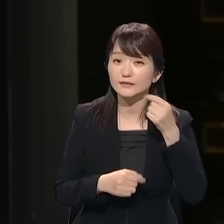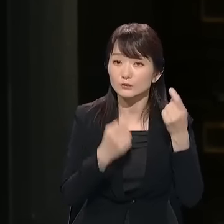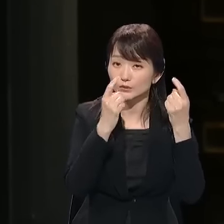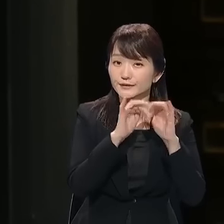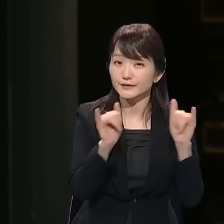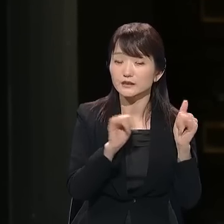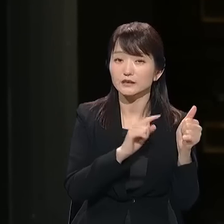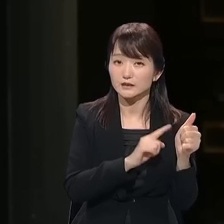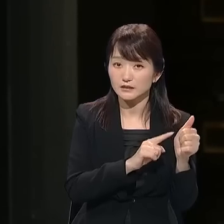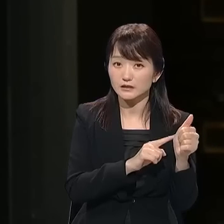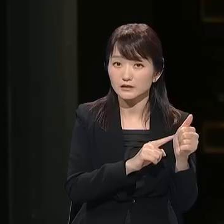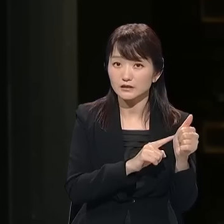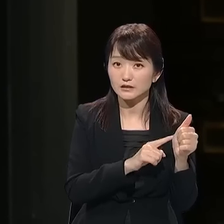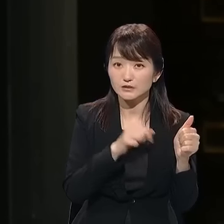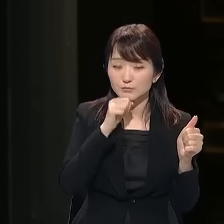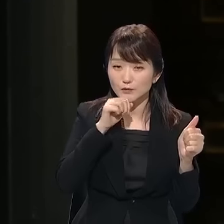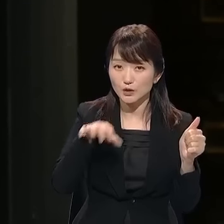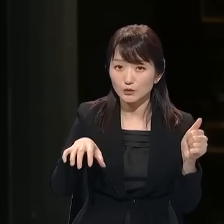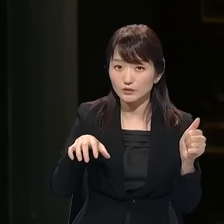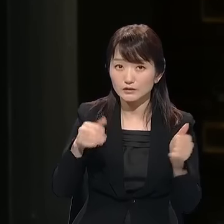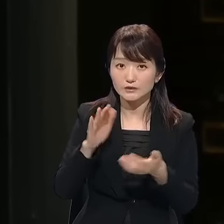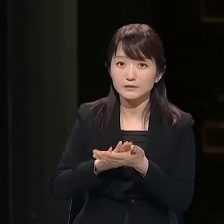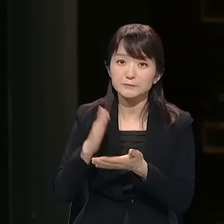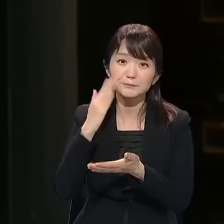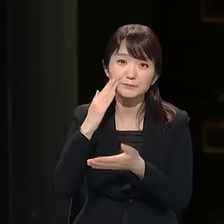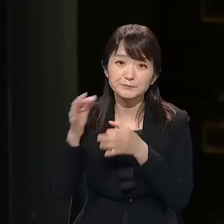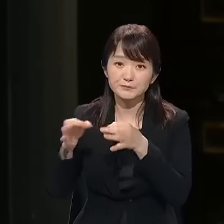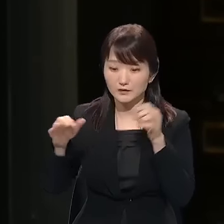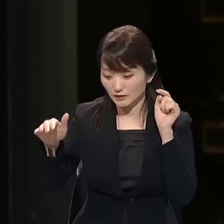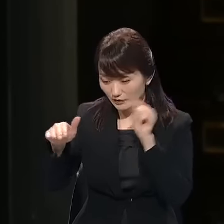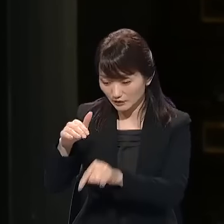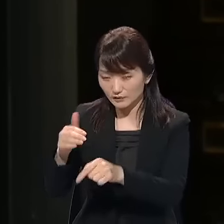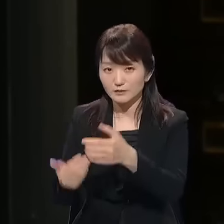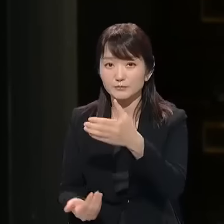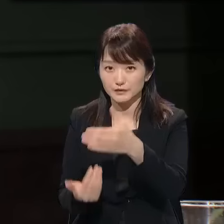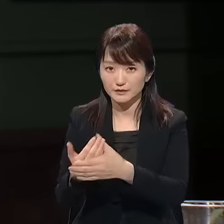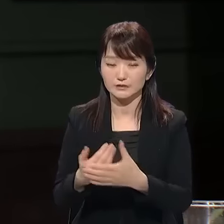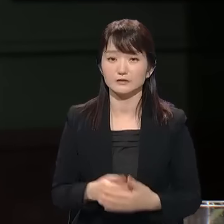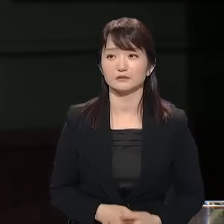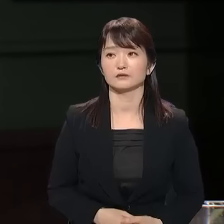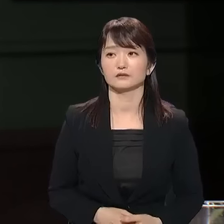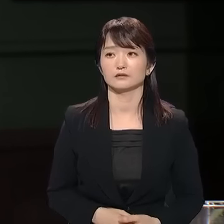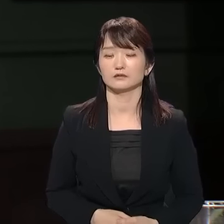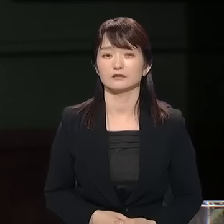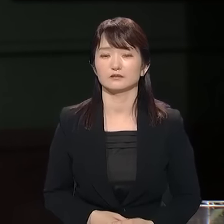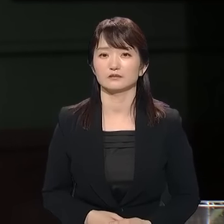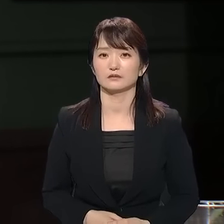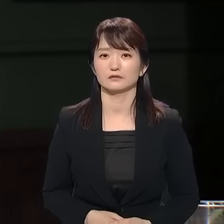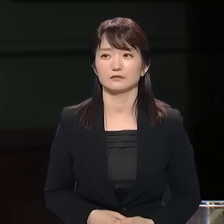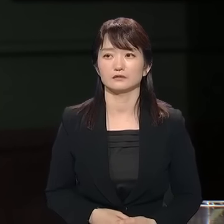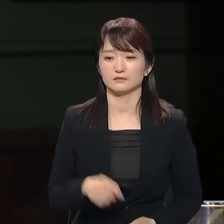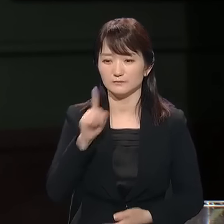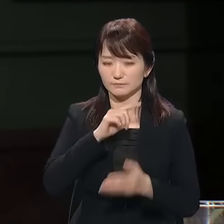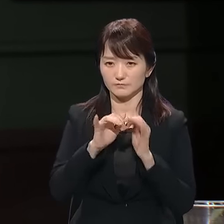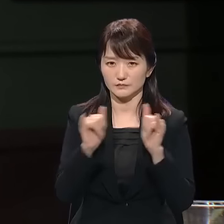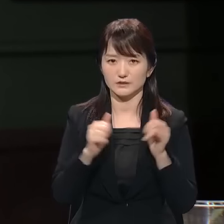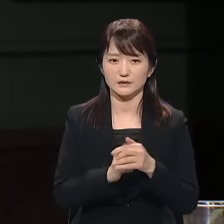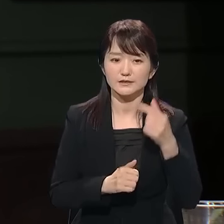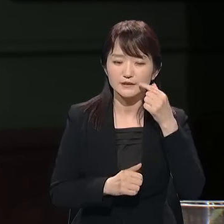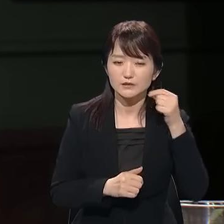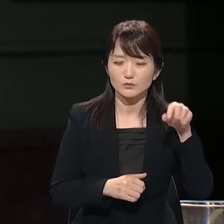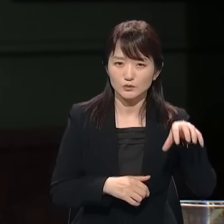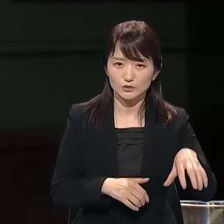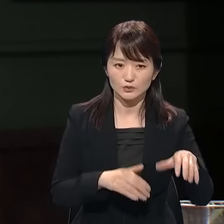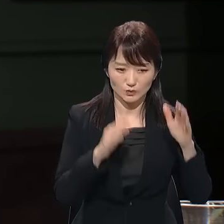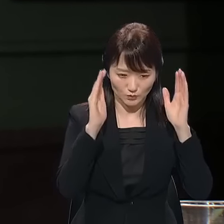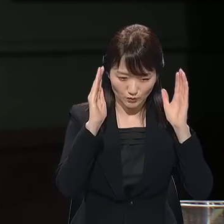관광객이 명동의 한 화장품 샵에 들렸다가 벌어진 일입니다. 네, 일단 제보자는 일본에서 공부를 하고 있는 한국인인데 얼마